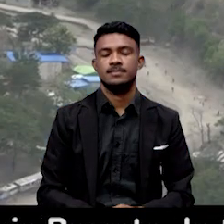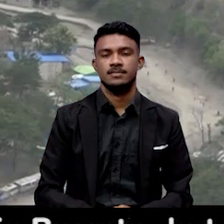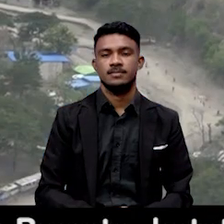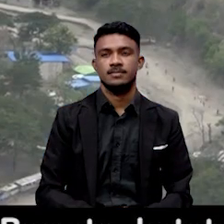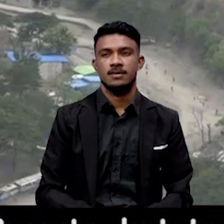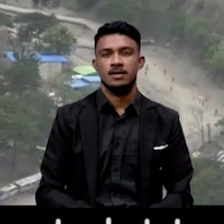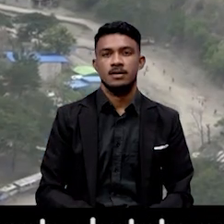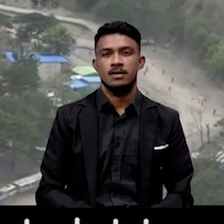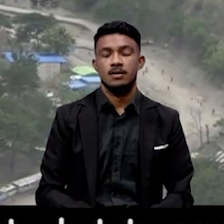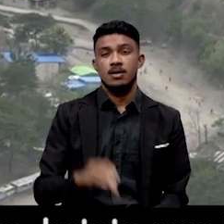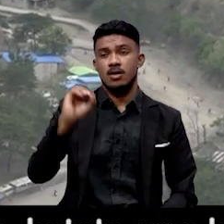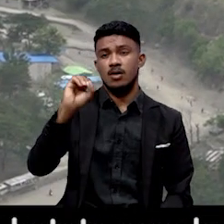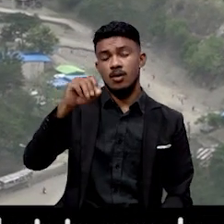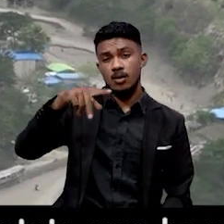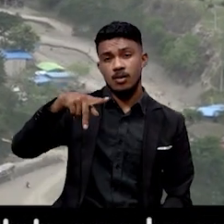Obras publik,